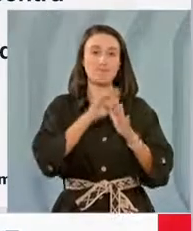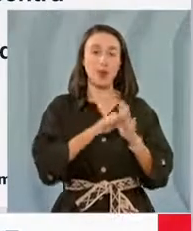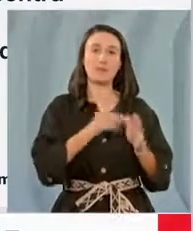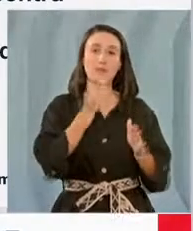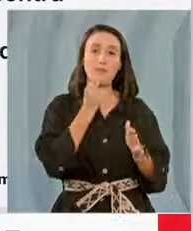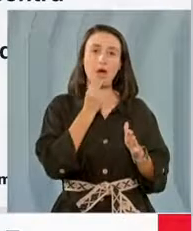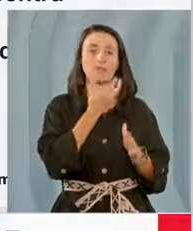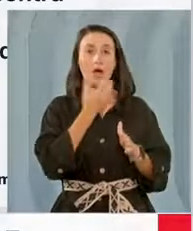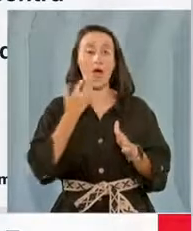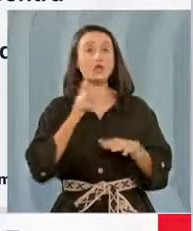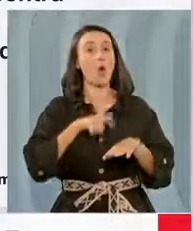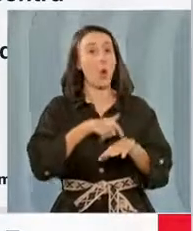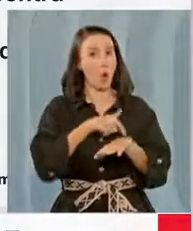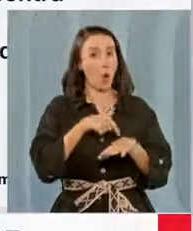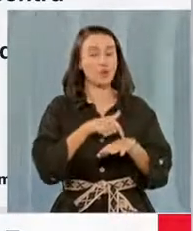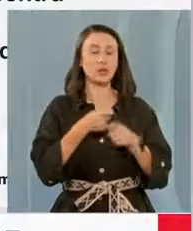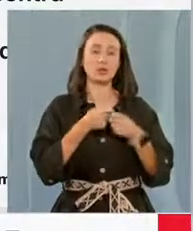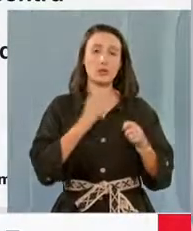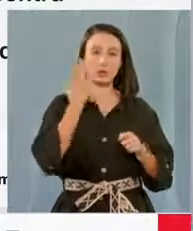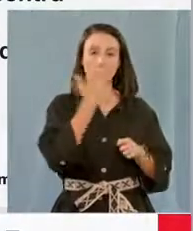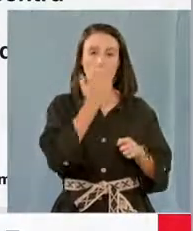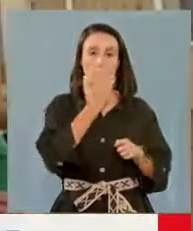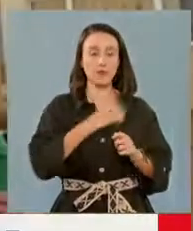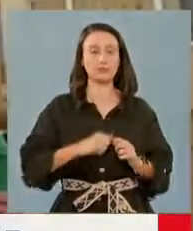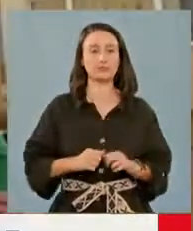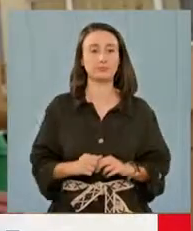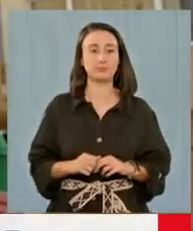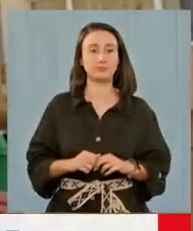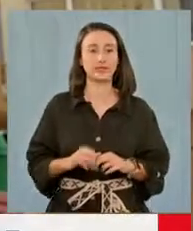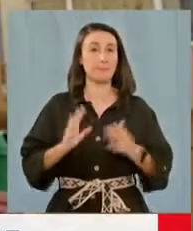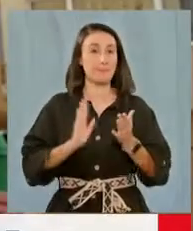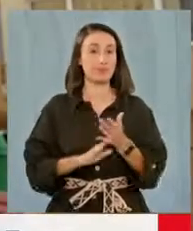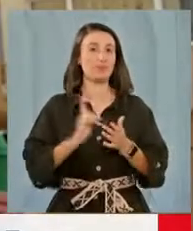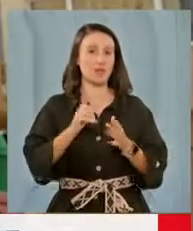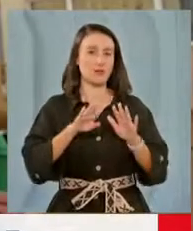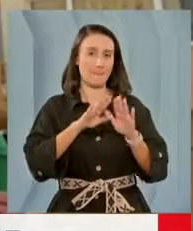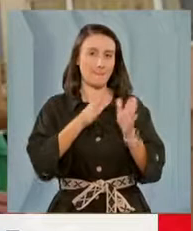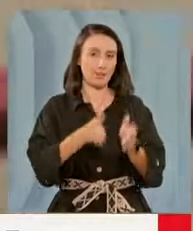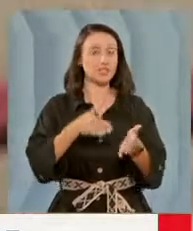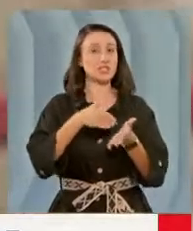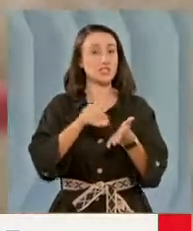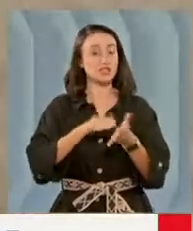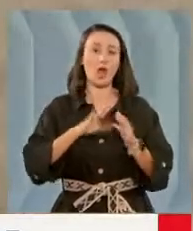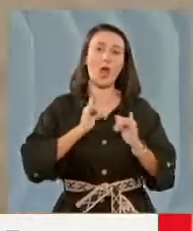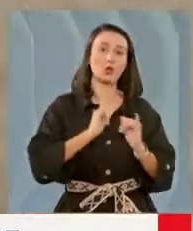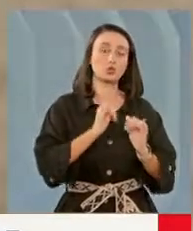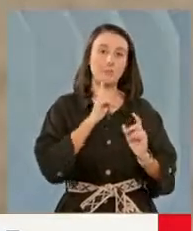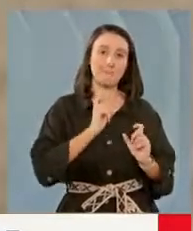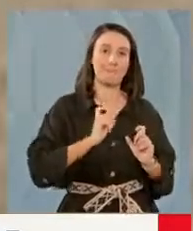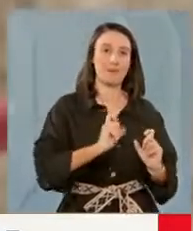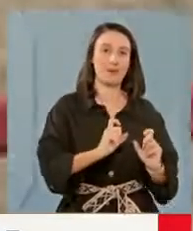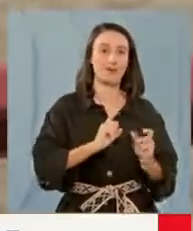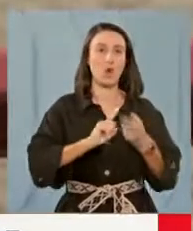masă caldă cu ore remediale în toate școlile vulnerabile, motivând că un astfel de pachet de servicii ajută la prevenirea